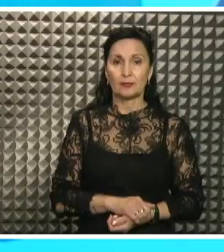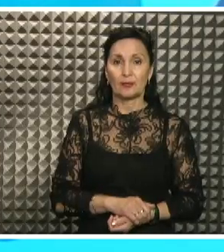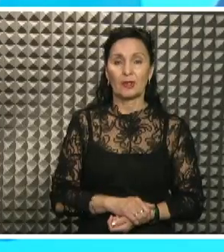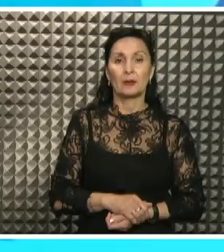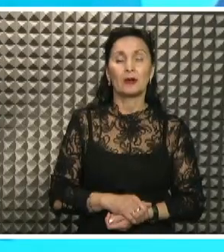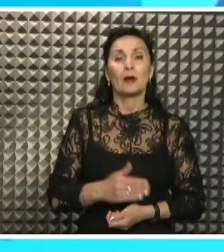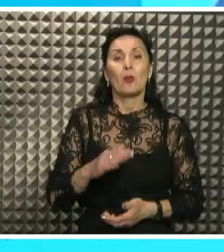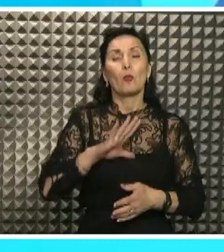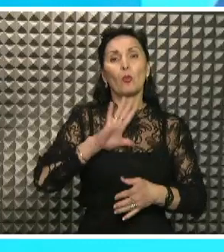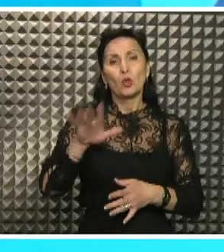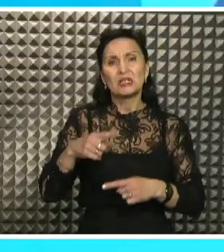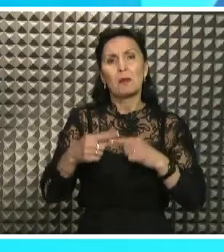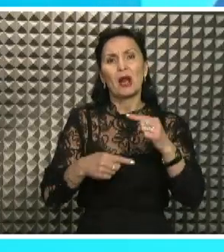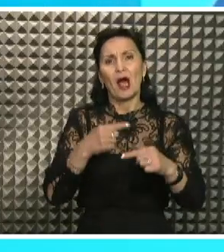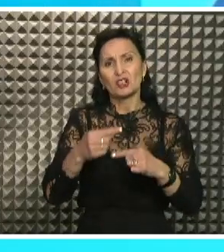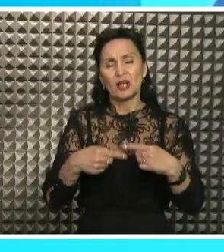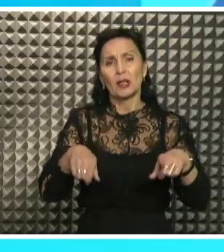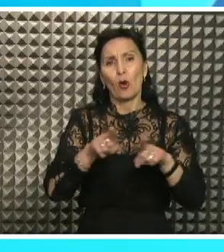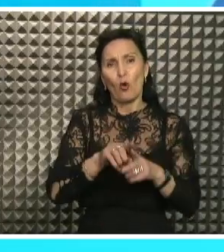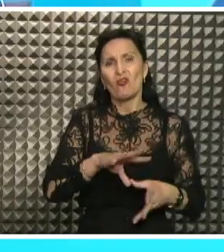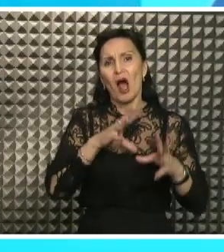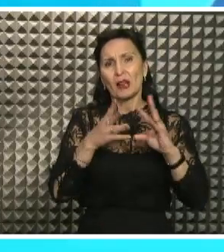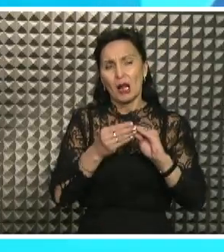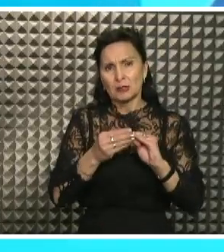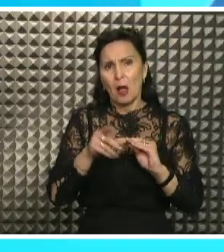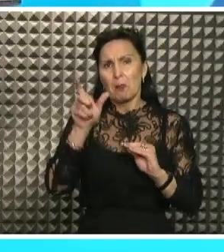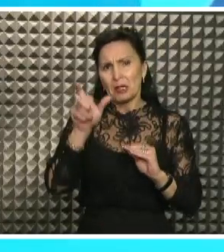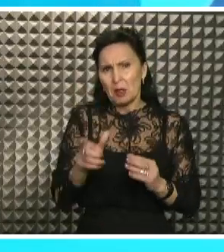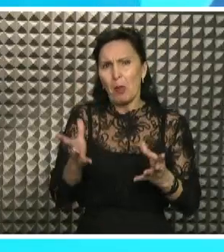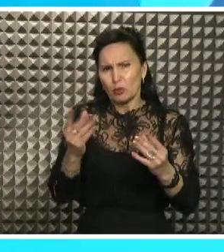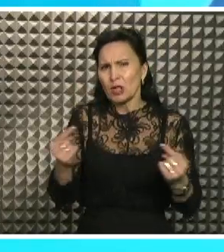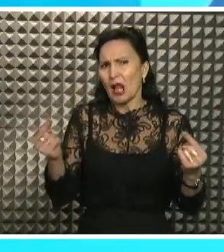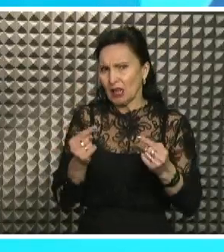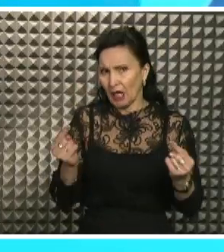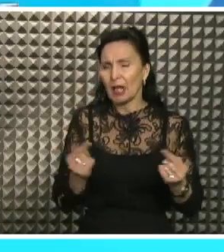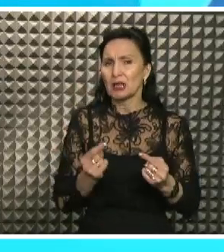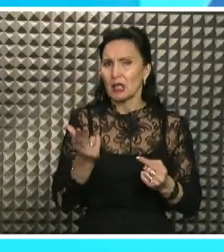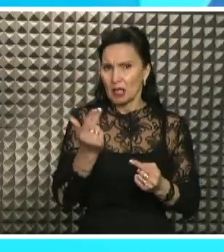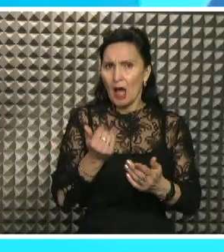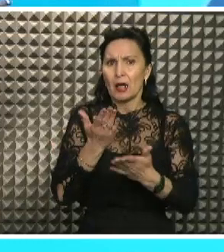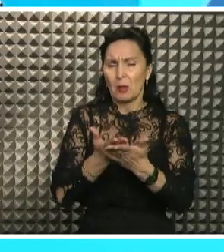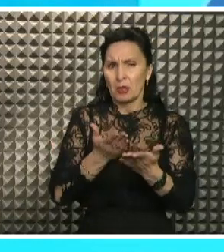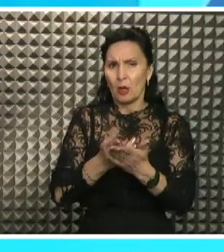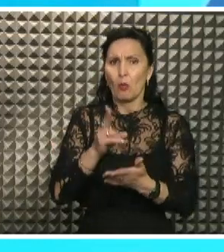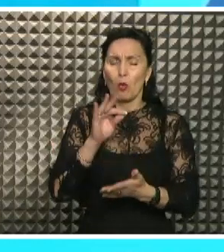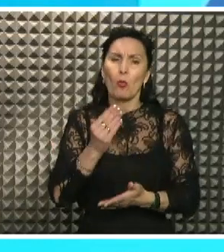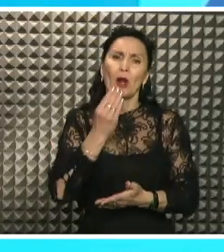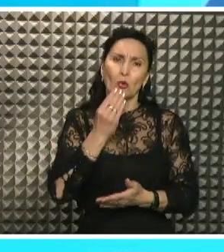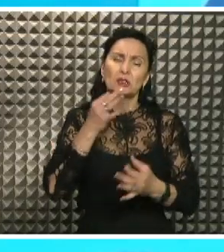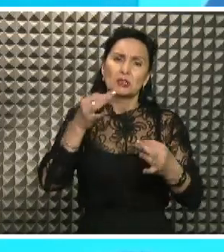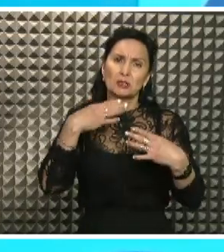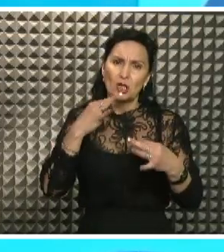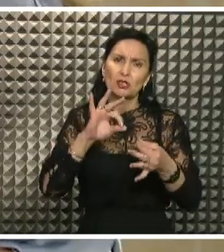Тамара Владимировна, ну вот после прохождения такого анализа пациент получит какие-то конкретные, да, рекомендации по продуктам. Расскажите